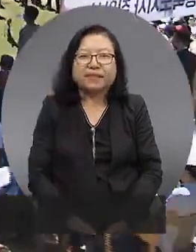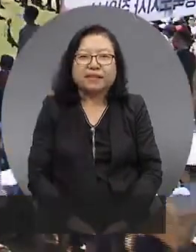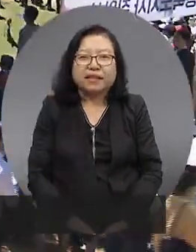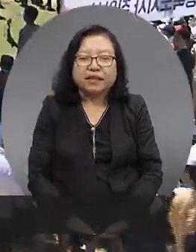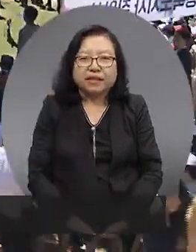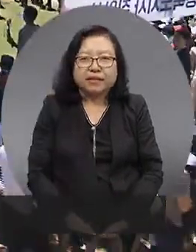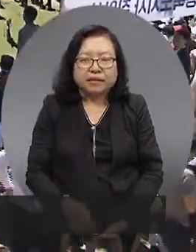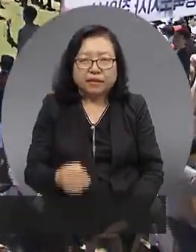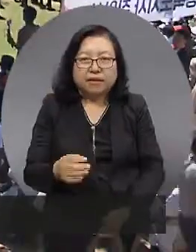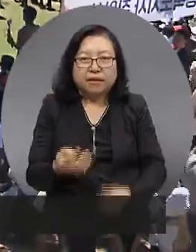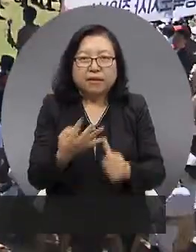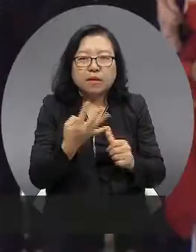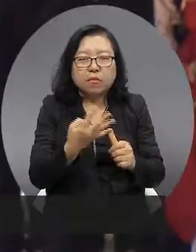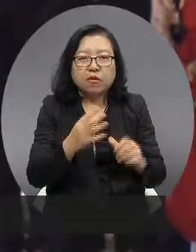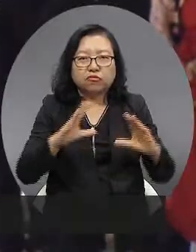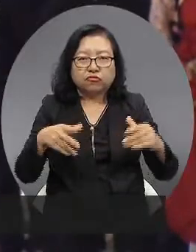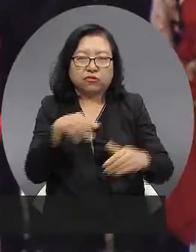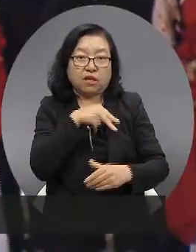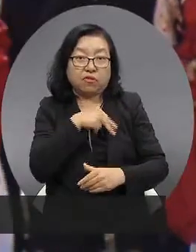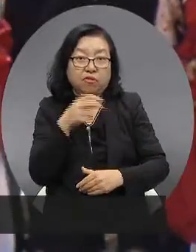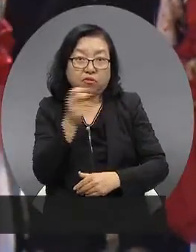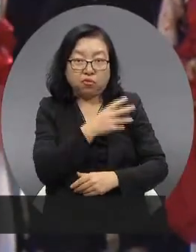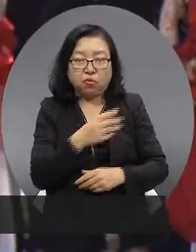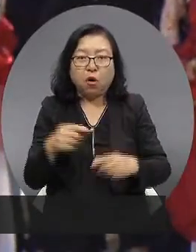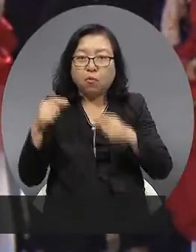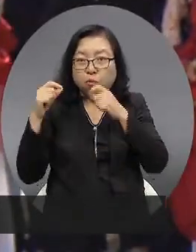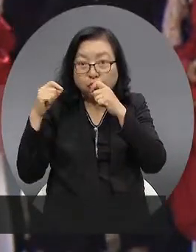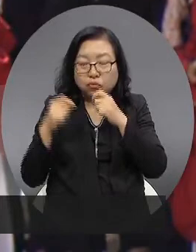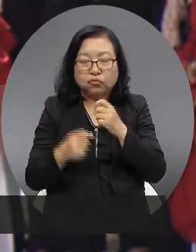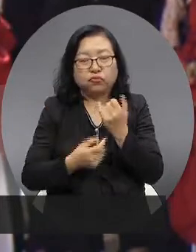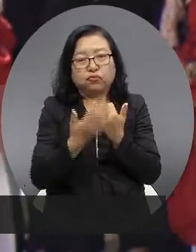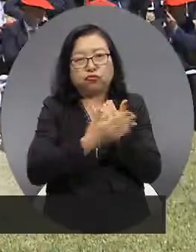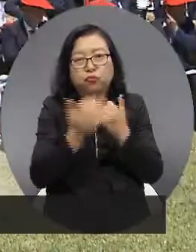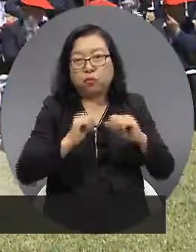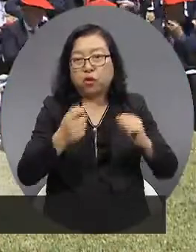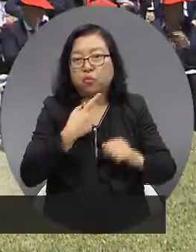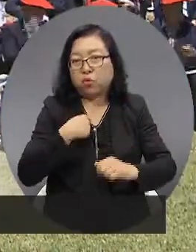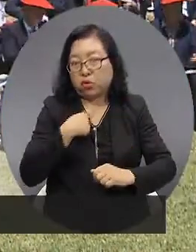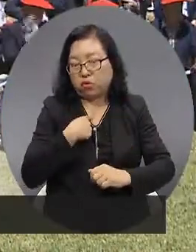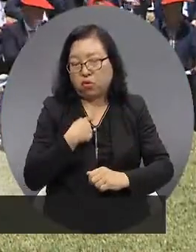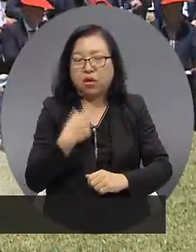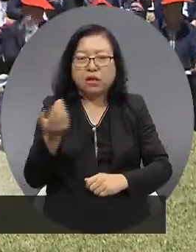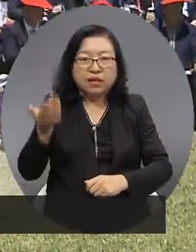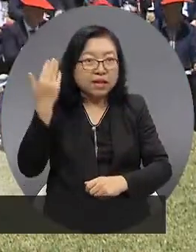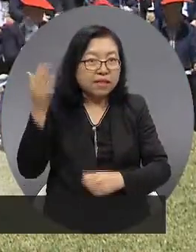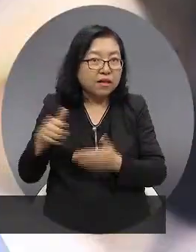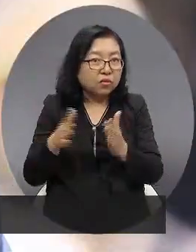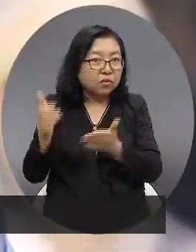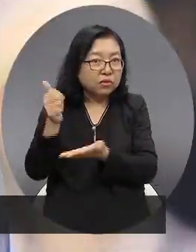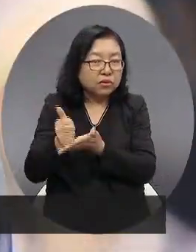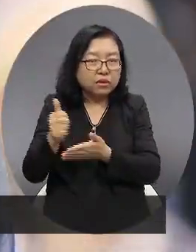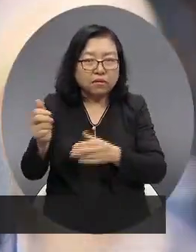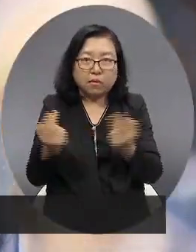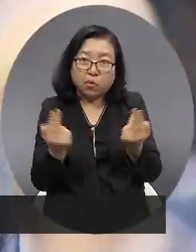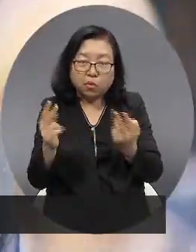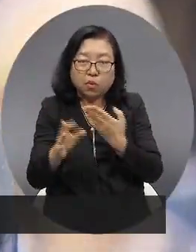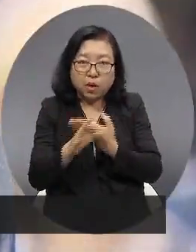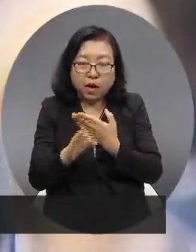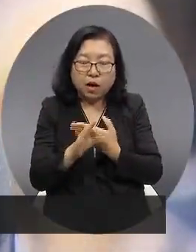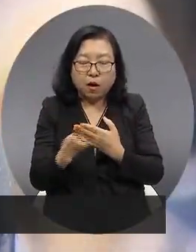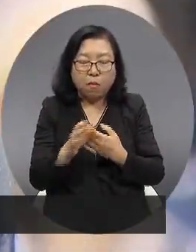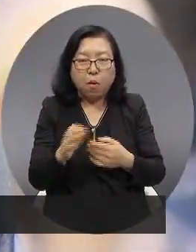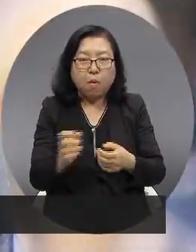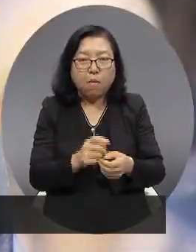사선 국회의원, 보수 유튜버 출신인 김 지사는 관료 출신인 전임 지사와 비교해 파격적인 말과 행동으로